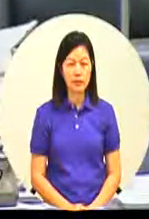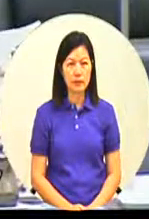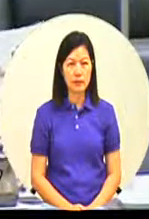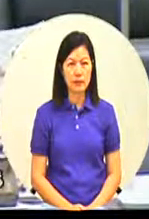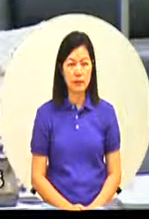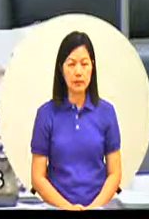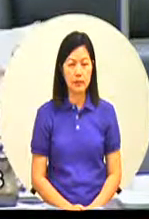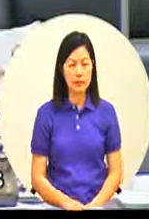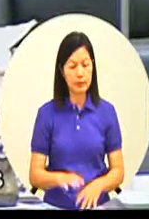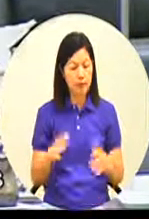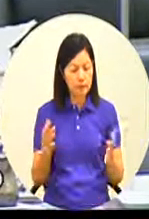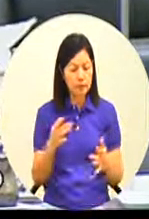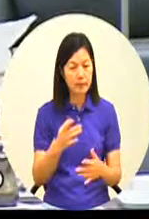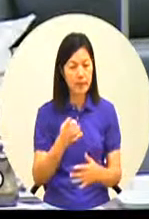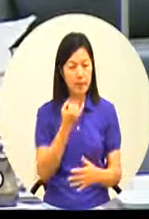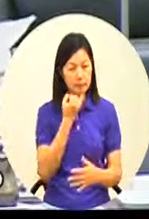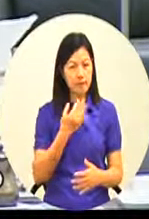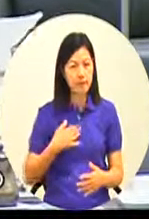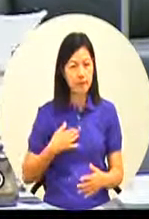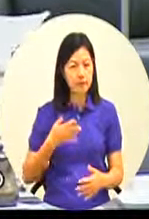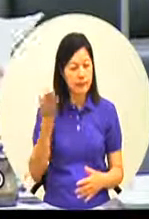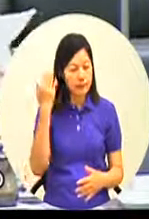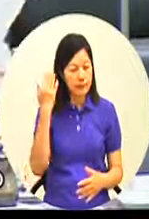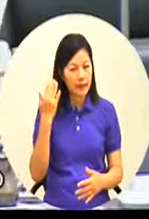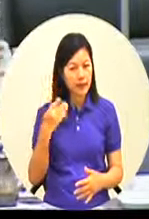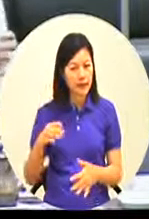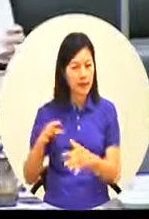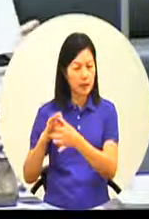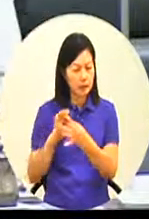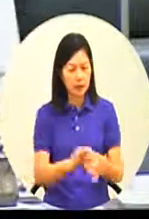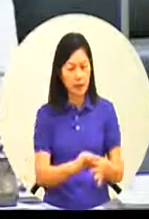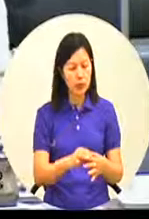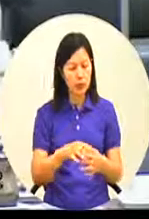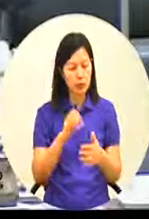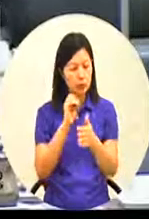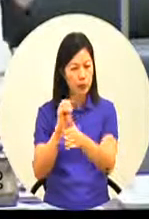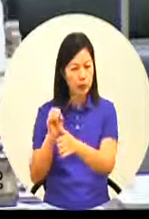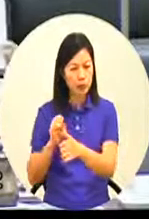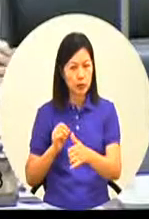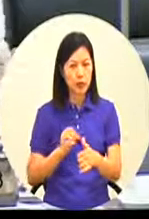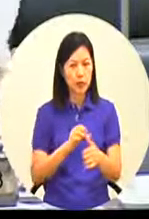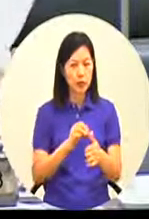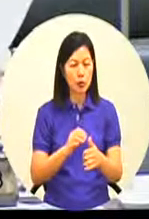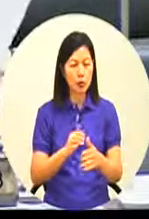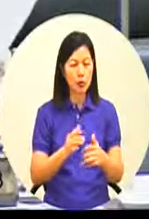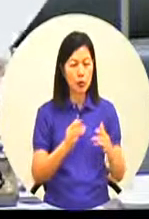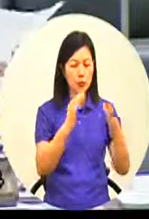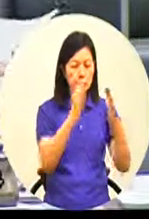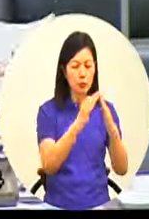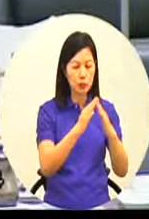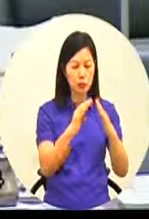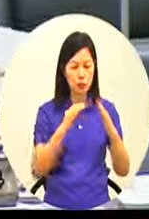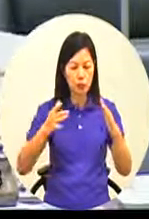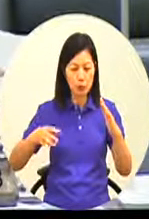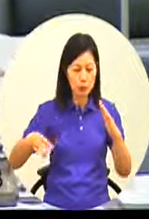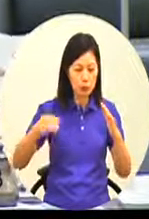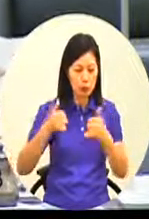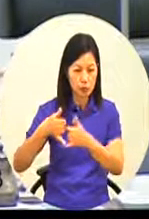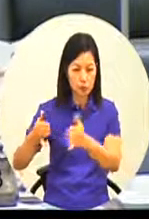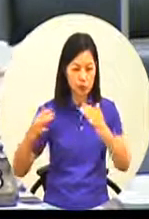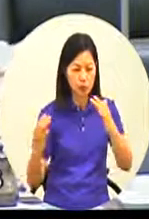那大概就可以知道我们曾经一直不断的提到土包楼楼包土这样子的一个社区的一个情